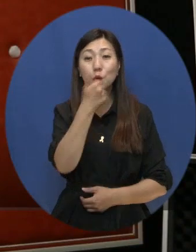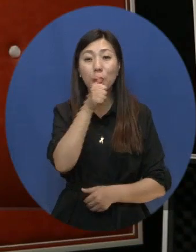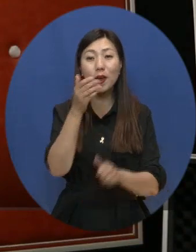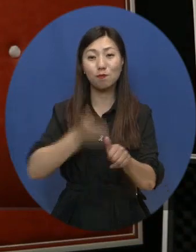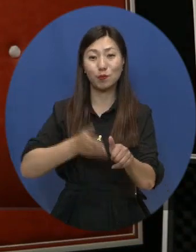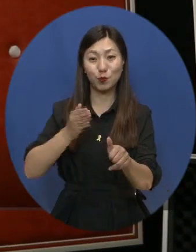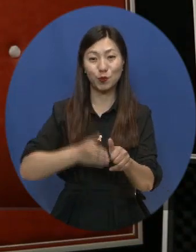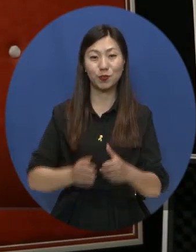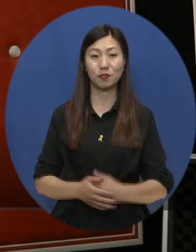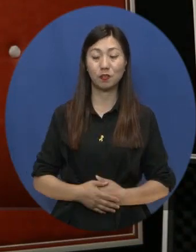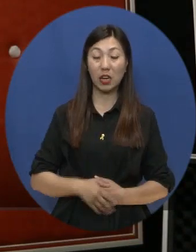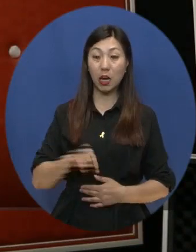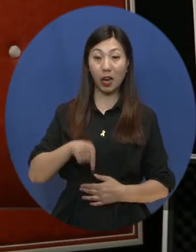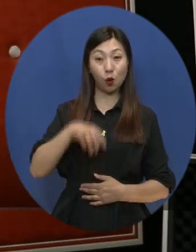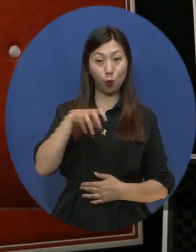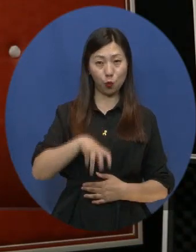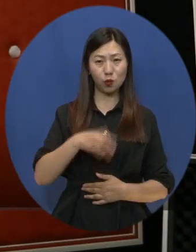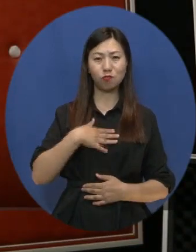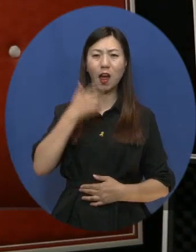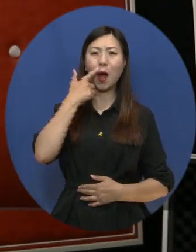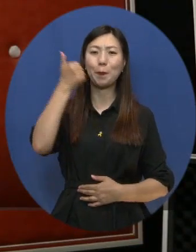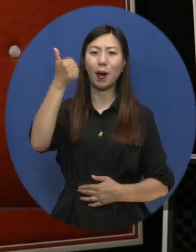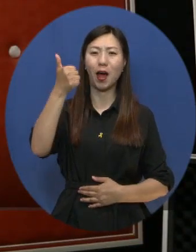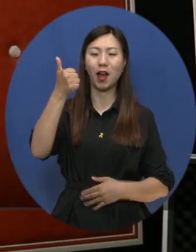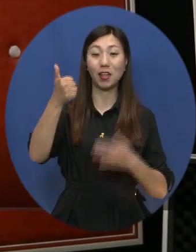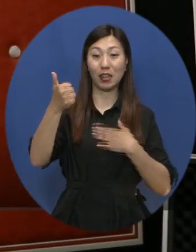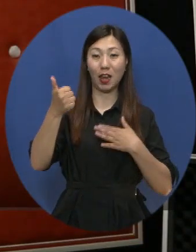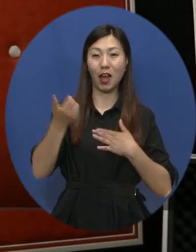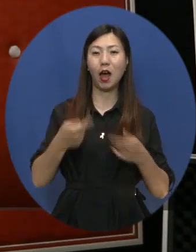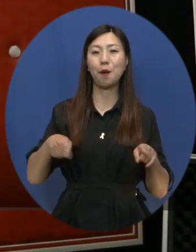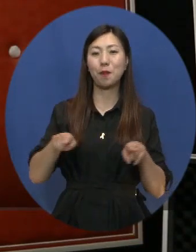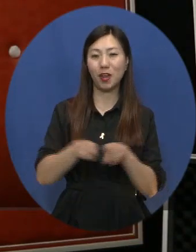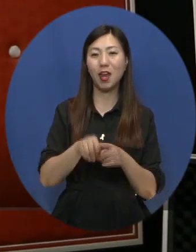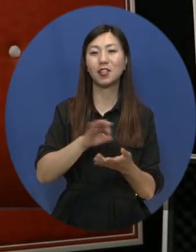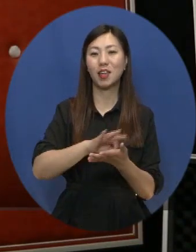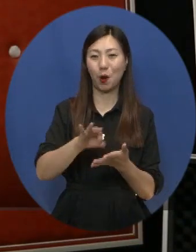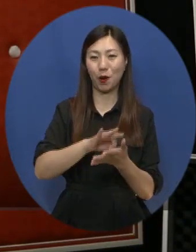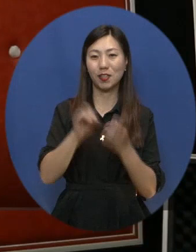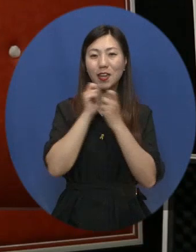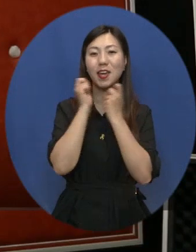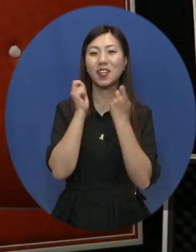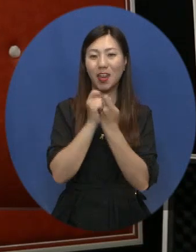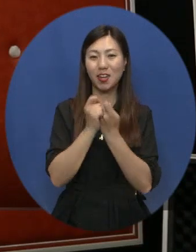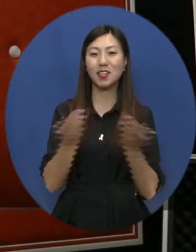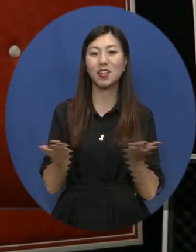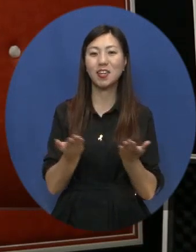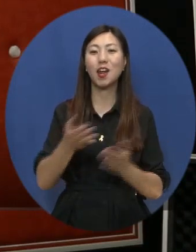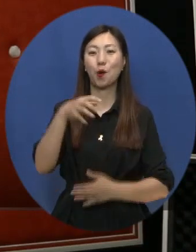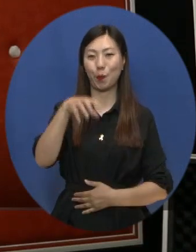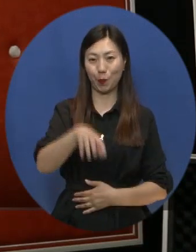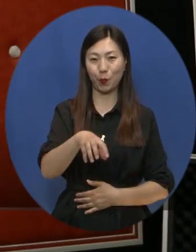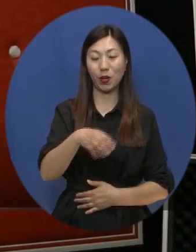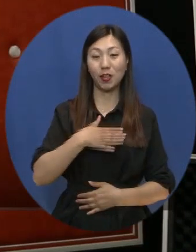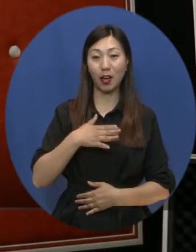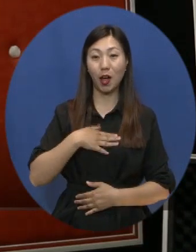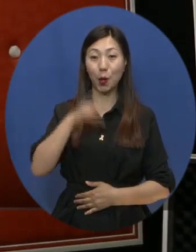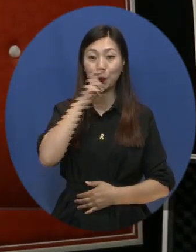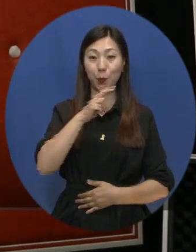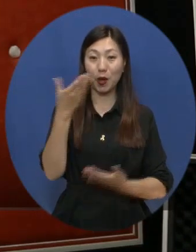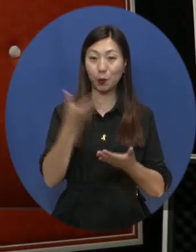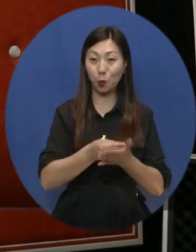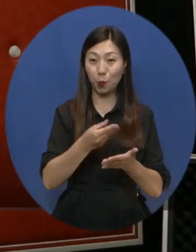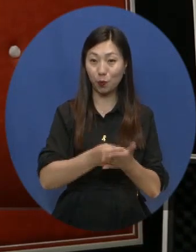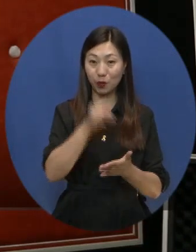여기는 저희 아버지랑 저랑 쓰는 개인 작업실이에요. 제가 녹음도 하고